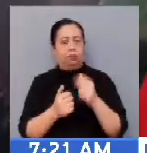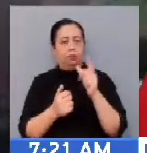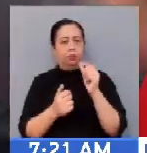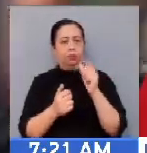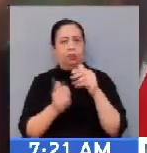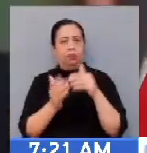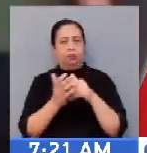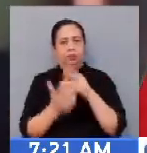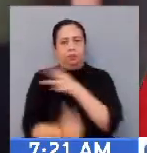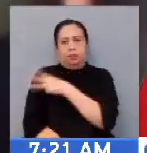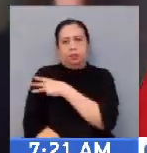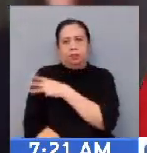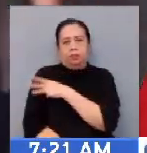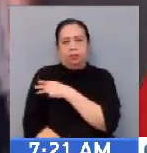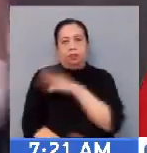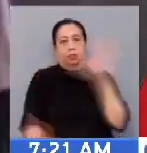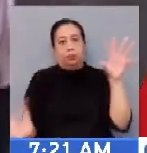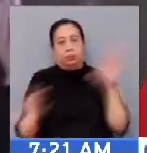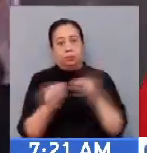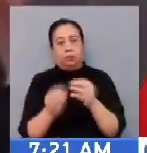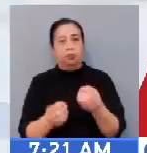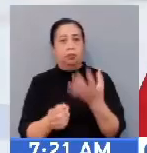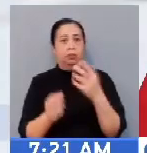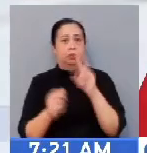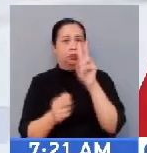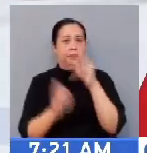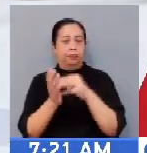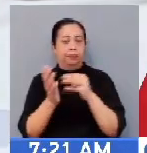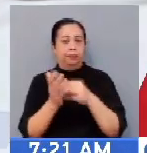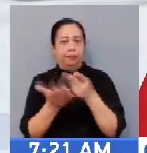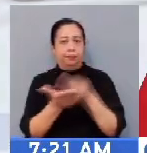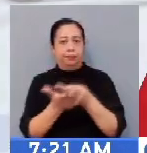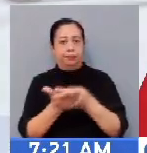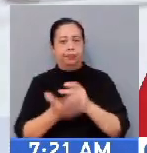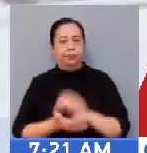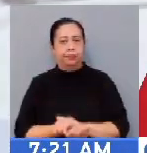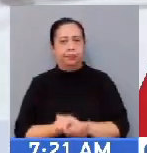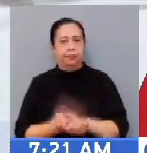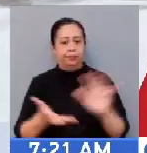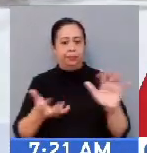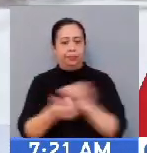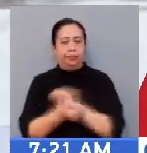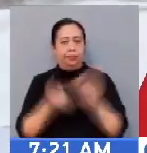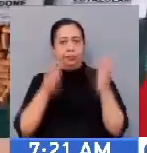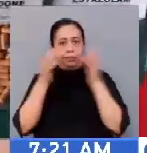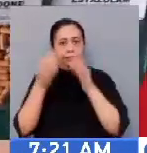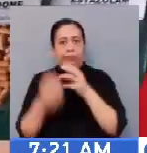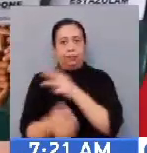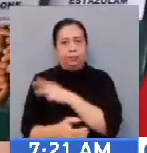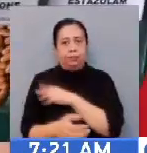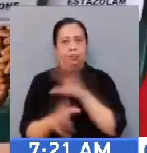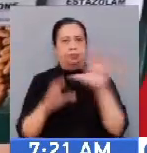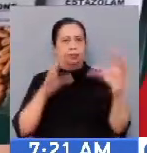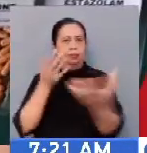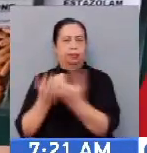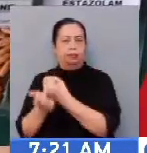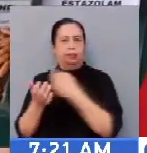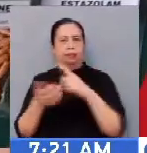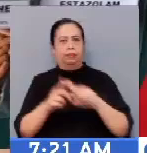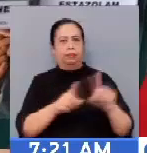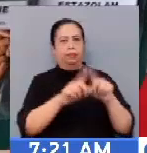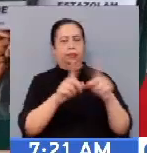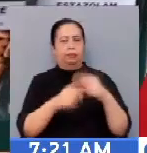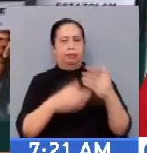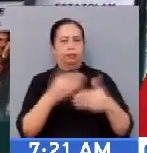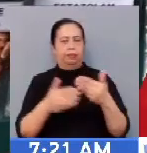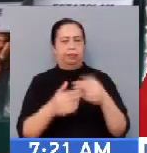na nagkakahalaga ng mahigit 2 milyong piso. Ang mga sinirang droga ay nakumpiska ng PIDEA mula sa iba't ibang operasyon.